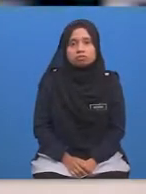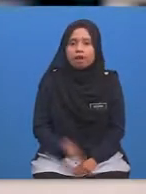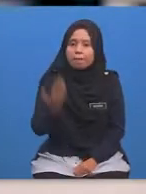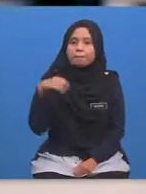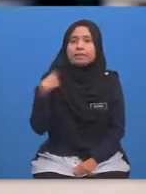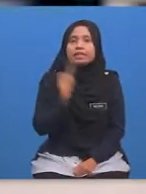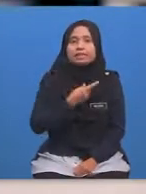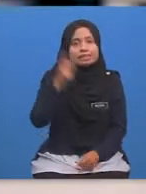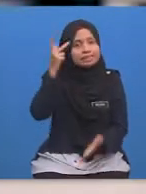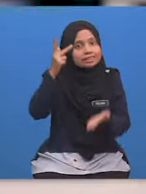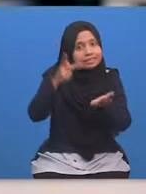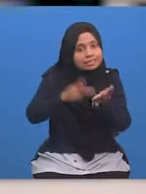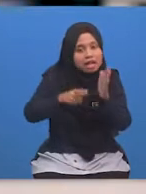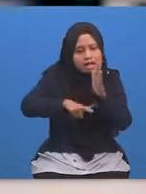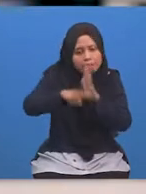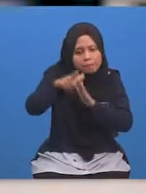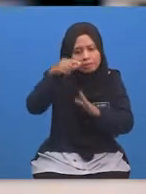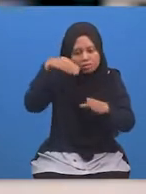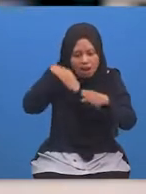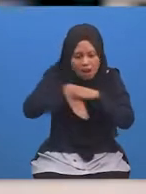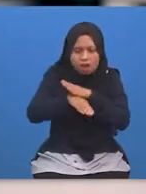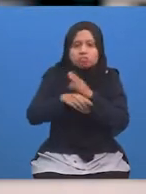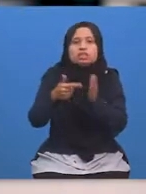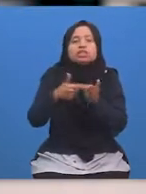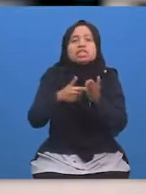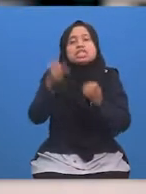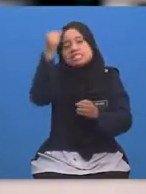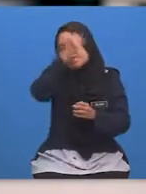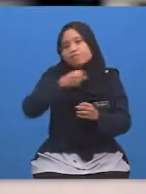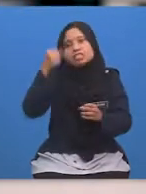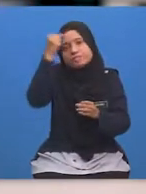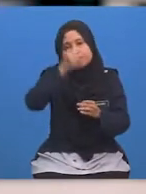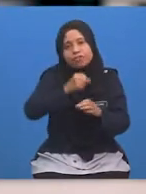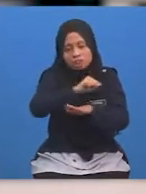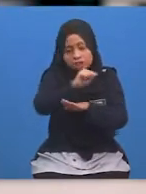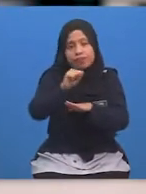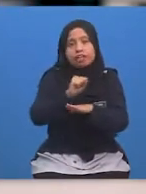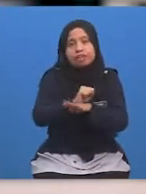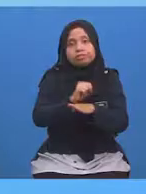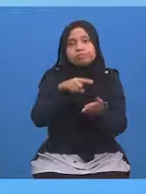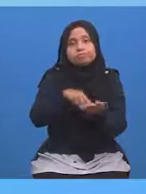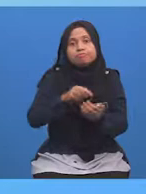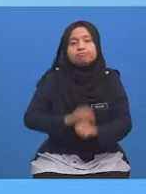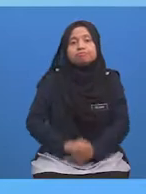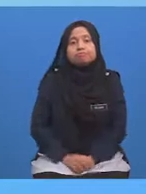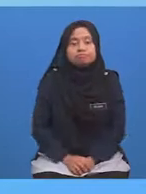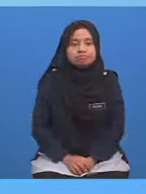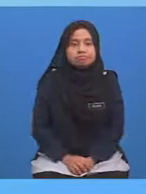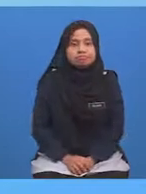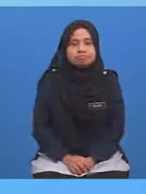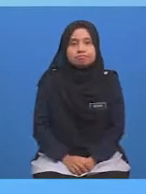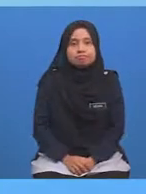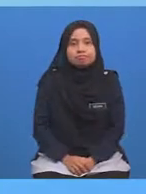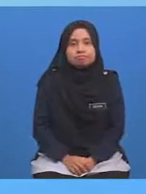Mari kita kenali dengan lebih mendalam ciri-ciri kedua-dua jenis syarikat ini.